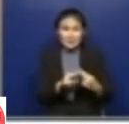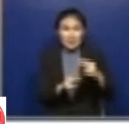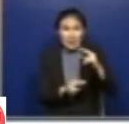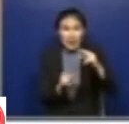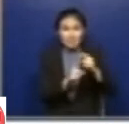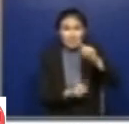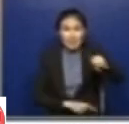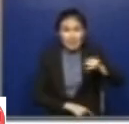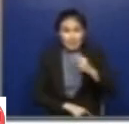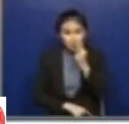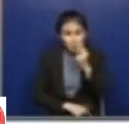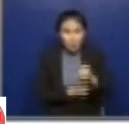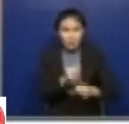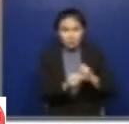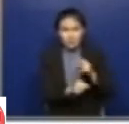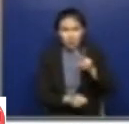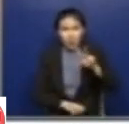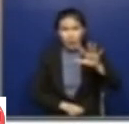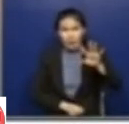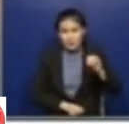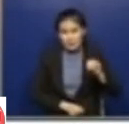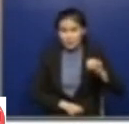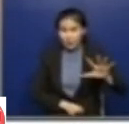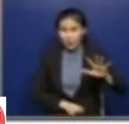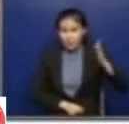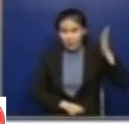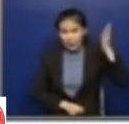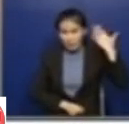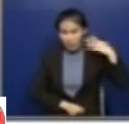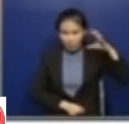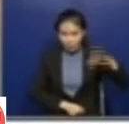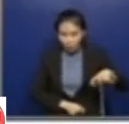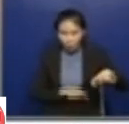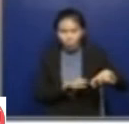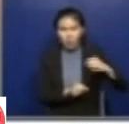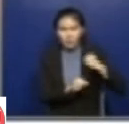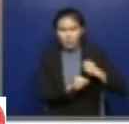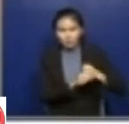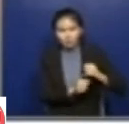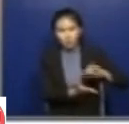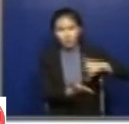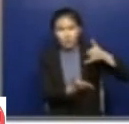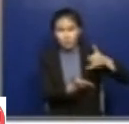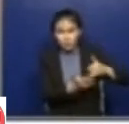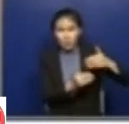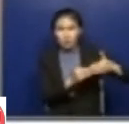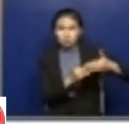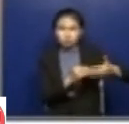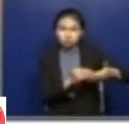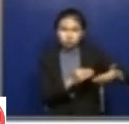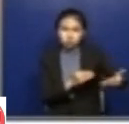งแต่ปี2545เขาทำเหมืองไปครับท่านประธานทำไปแล้วก็ฟื้นฟูไปจนปัจจุบันเนี่ยสามาร